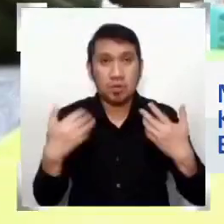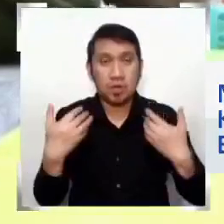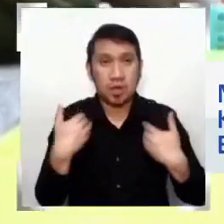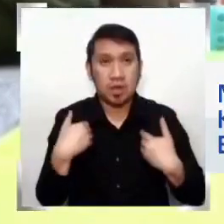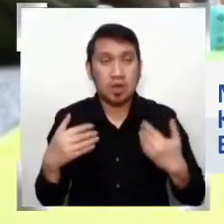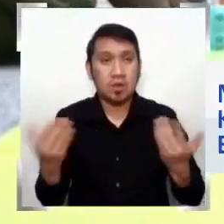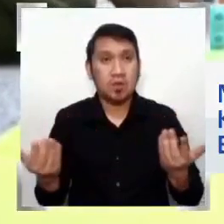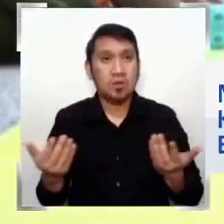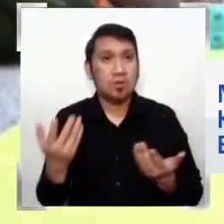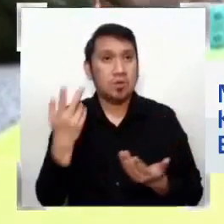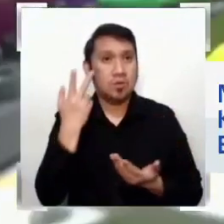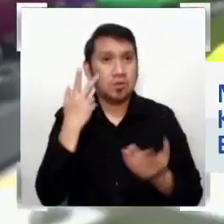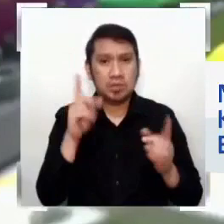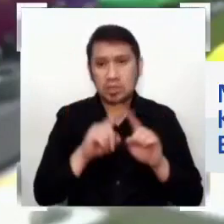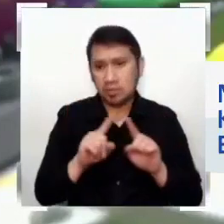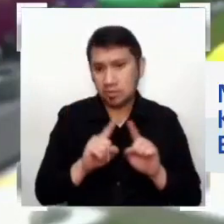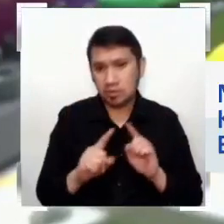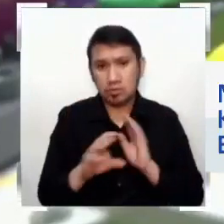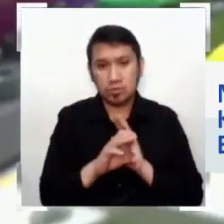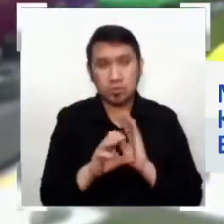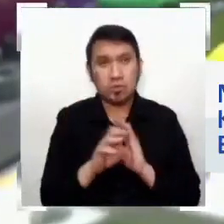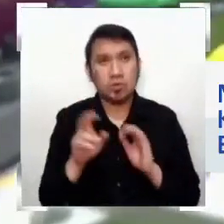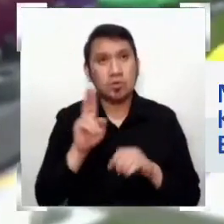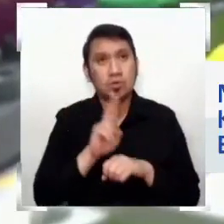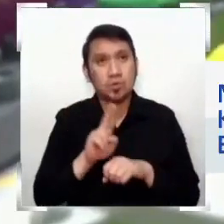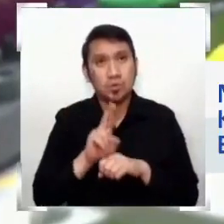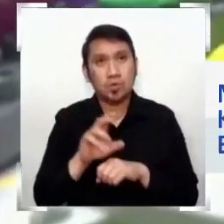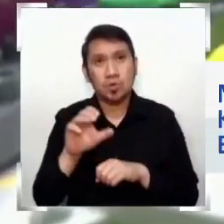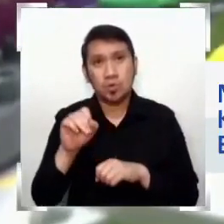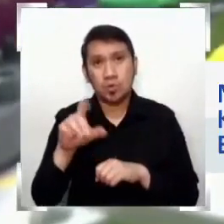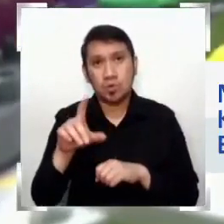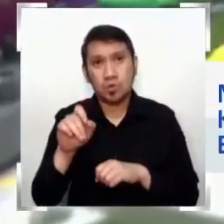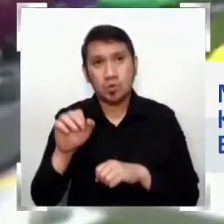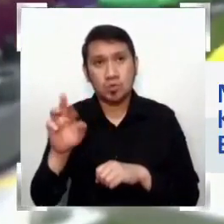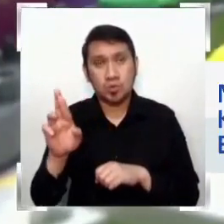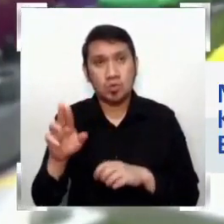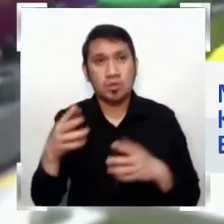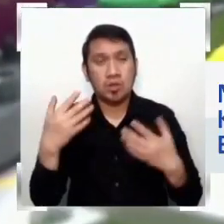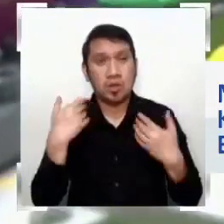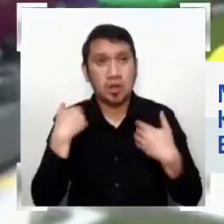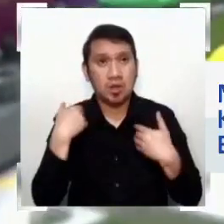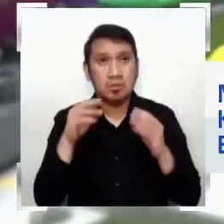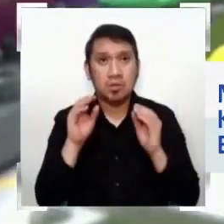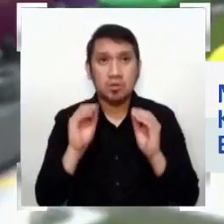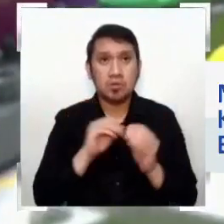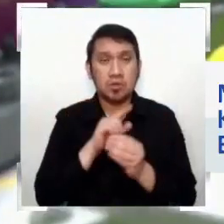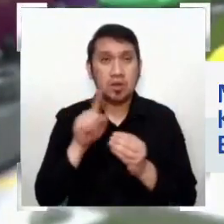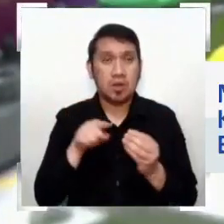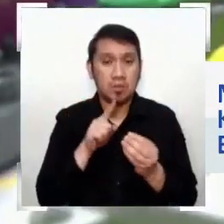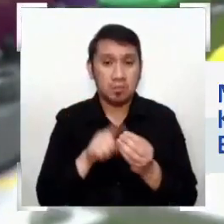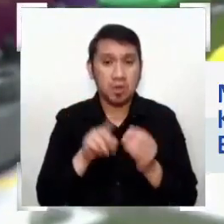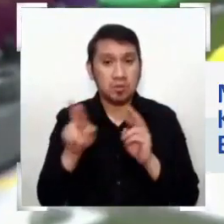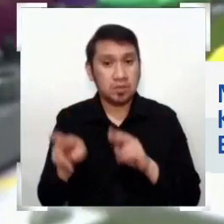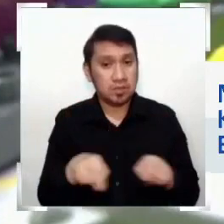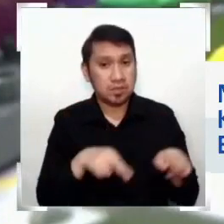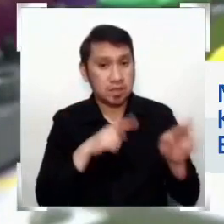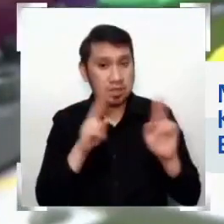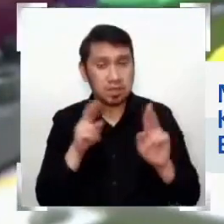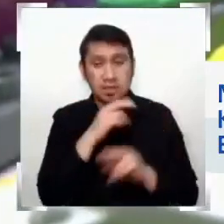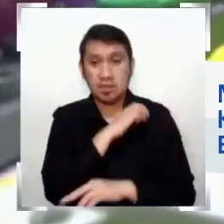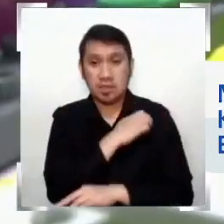turbines at mga sasakyang ginagamitan ng solar energy. Bukod sa pagtuturo tungkol sa renewable energy, layo